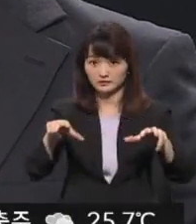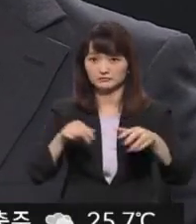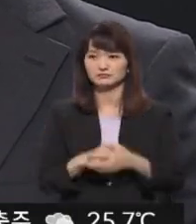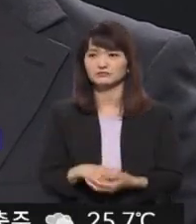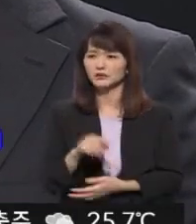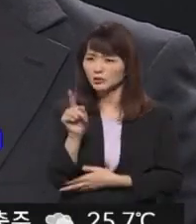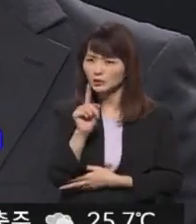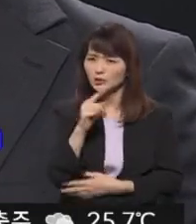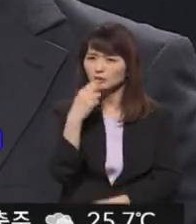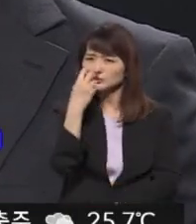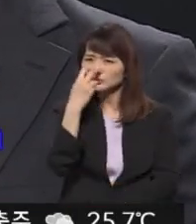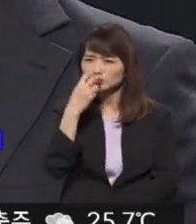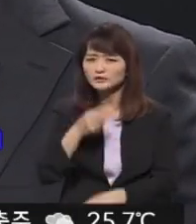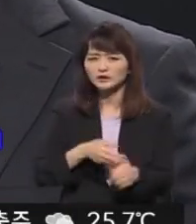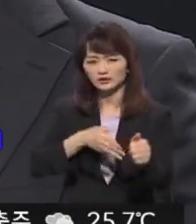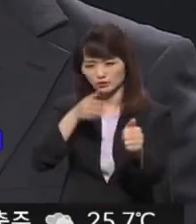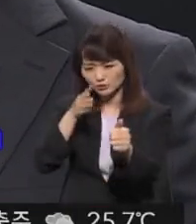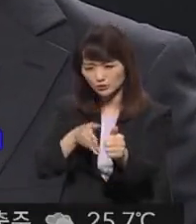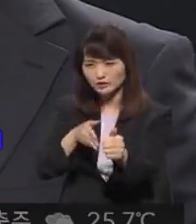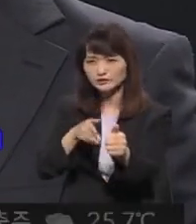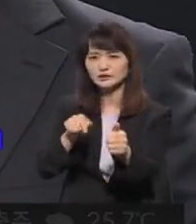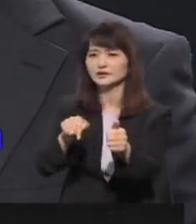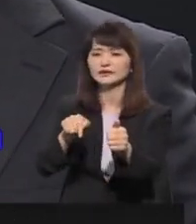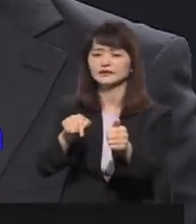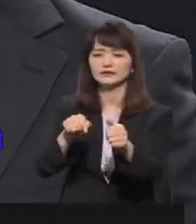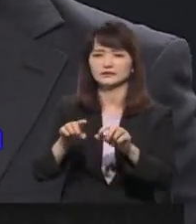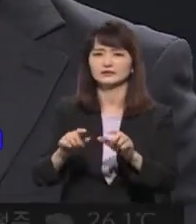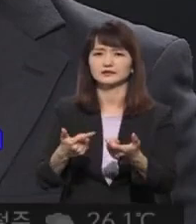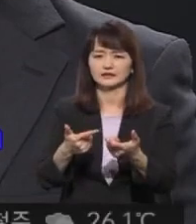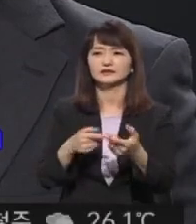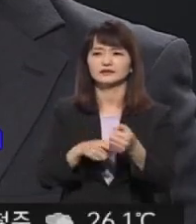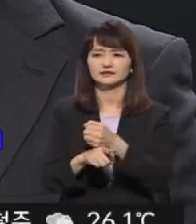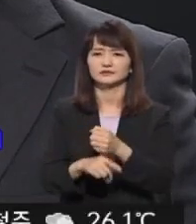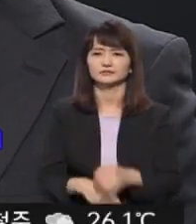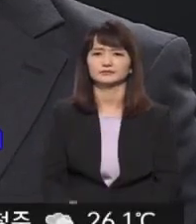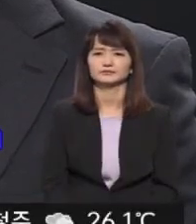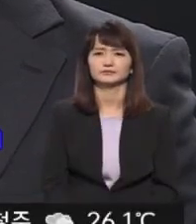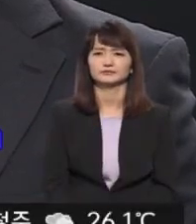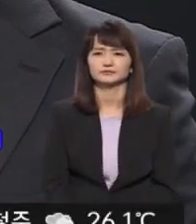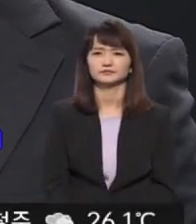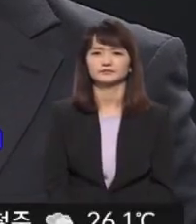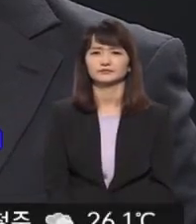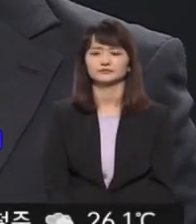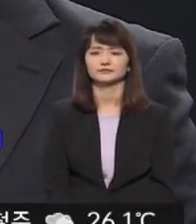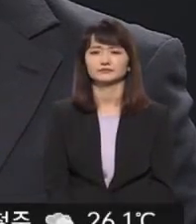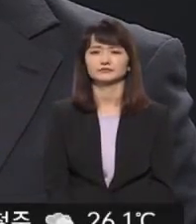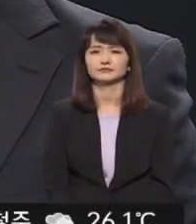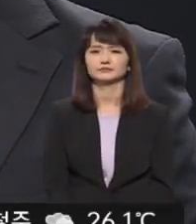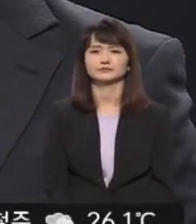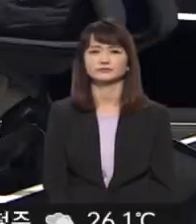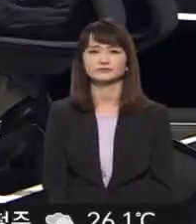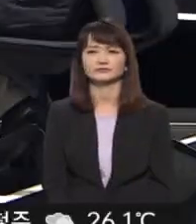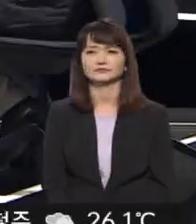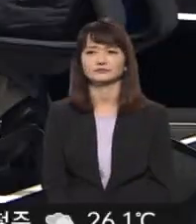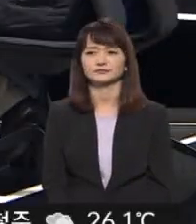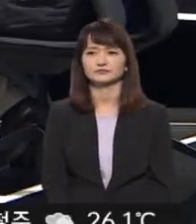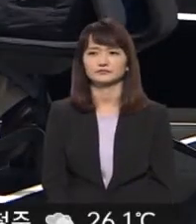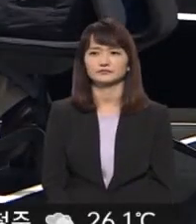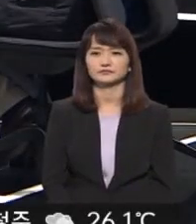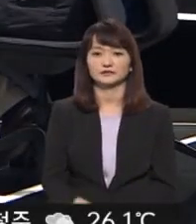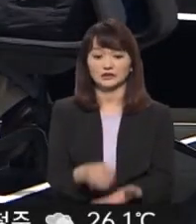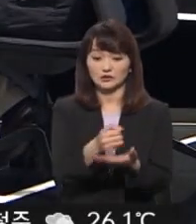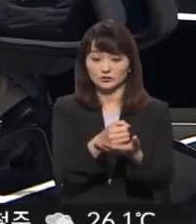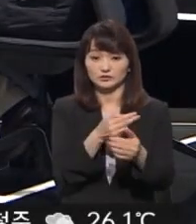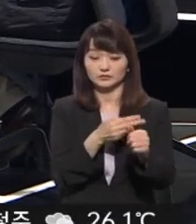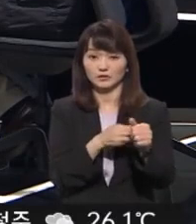뭐 당장 어떤 수사 요청을 하거나 거기까지 돌입한 건 아니다이 정도 취지겠죠 근데 아무튼 저는 그 건진법사뿐만